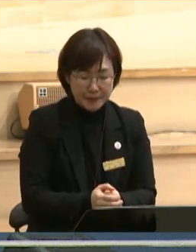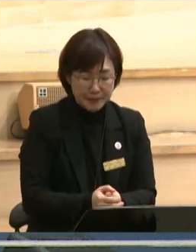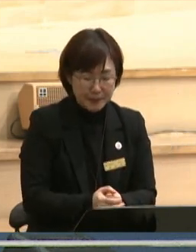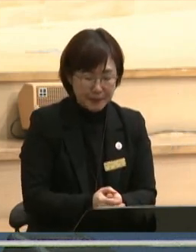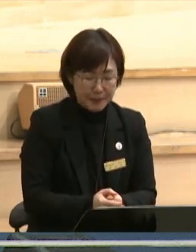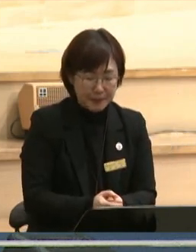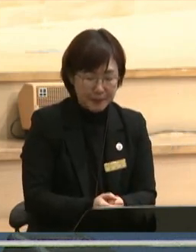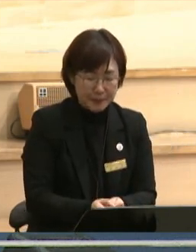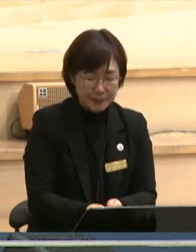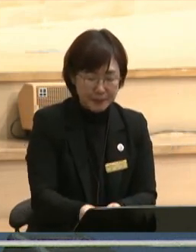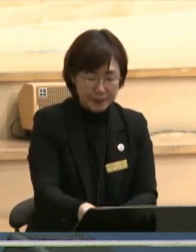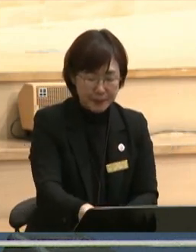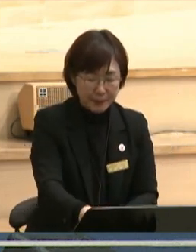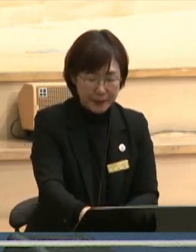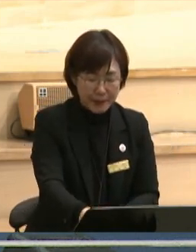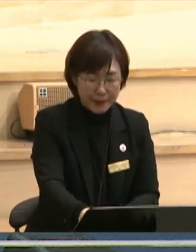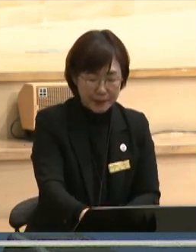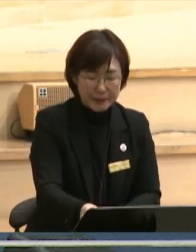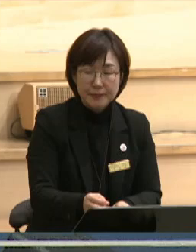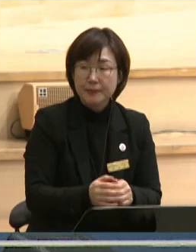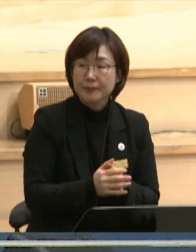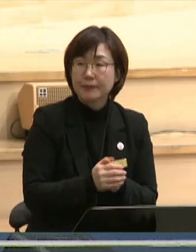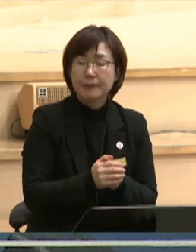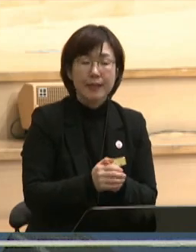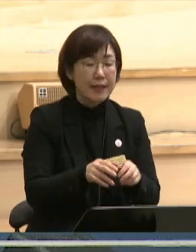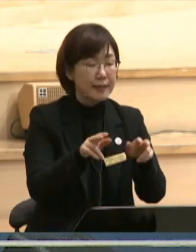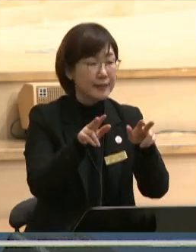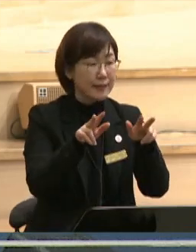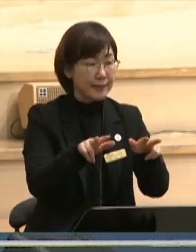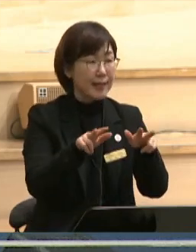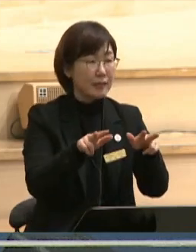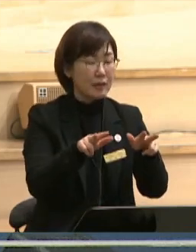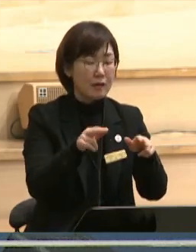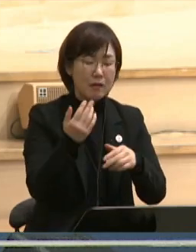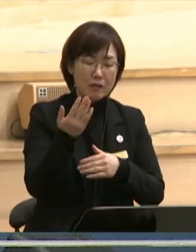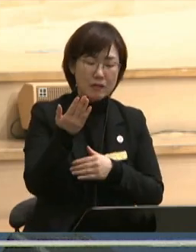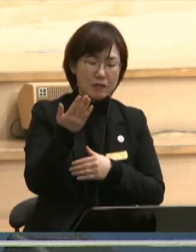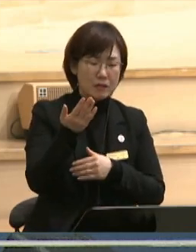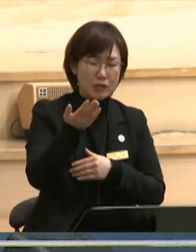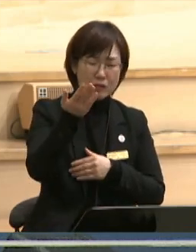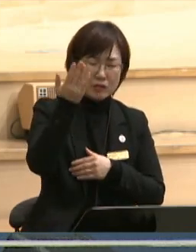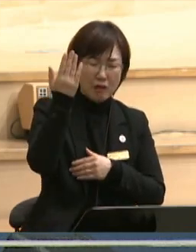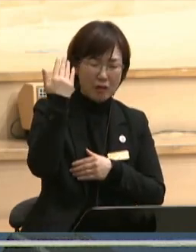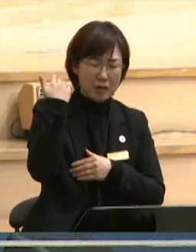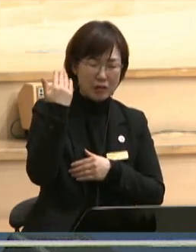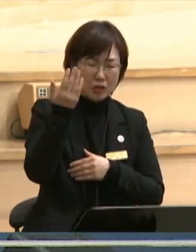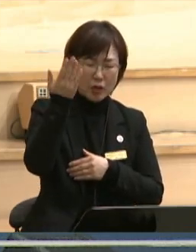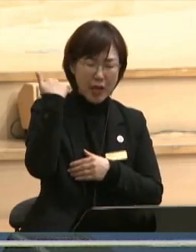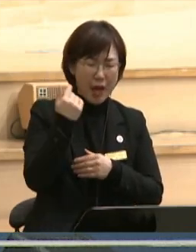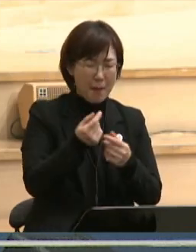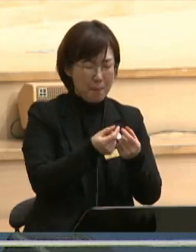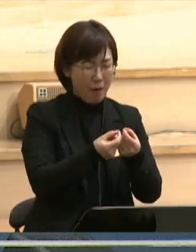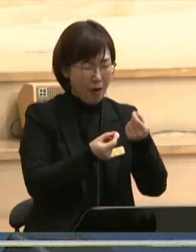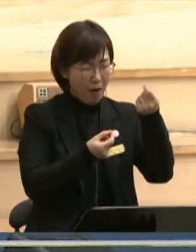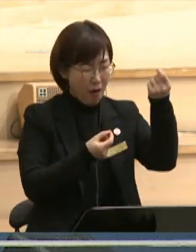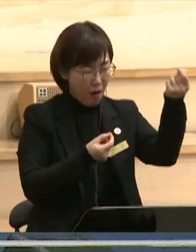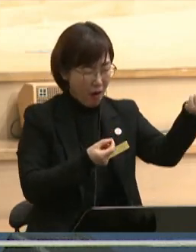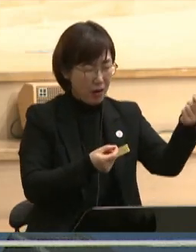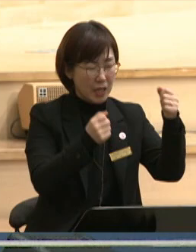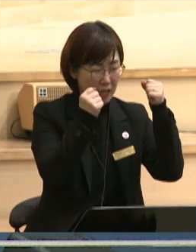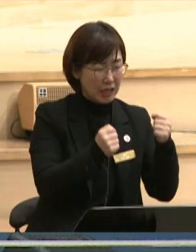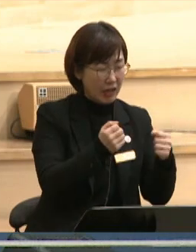2장 13절 보세요 이제는 전에 멀리 있던 너희가 그리스도 예수